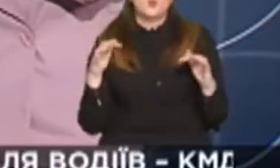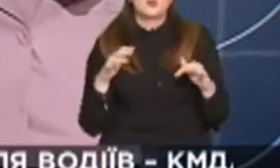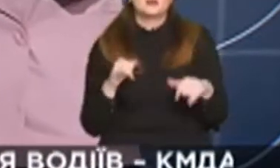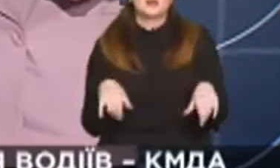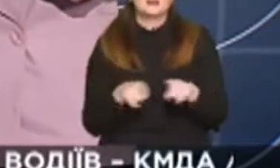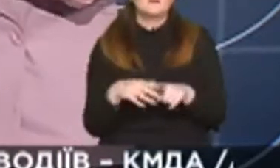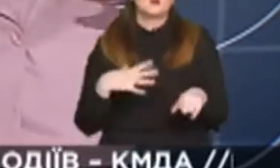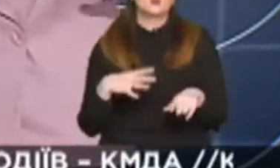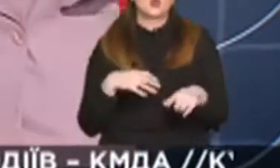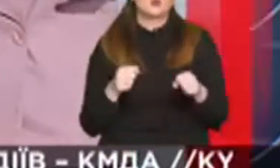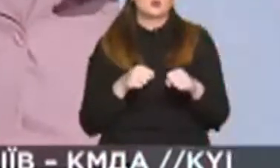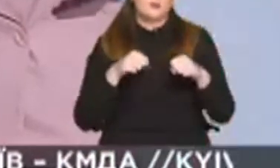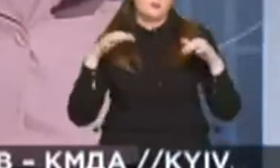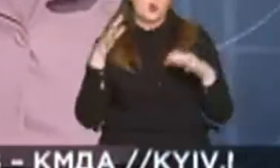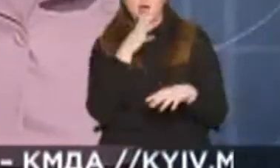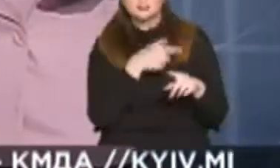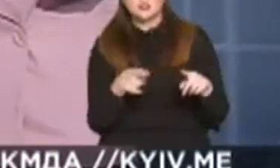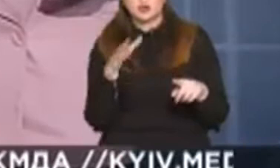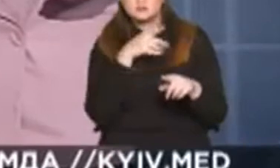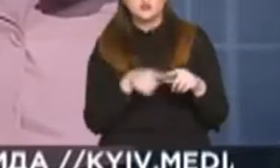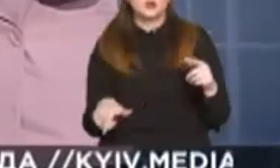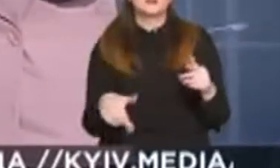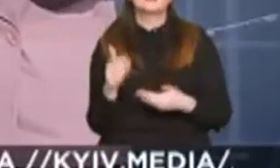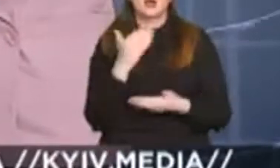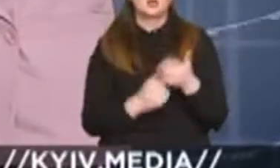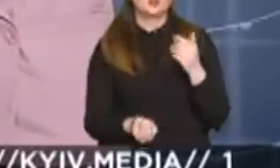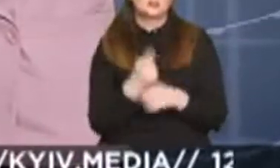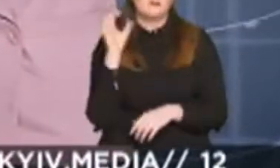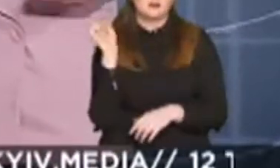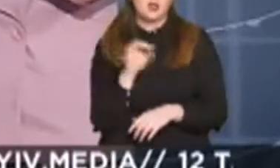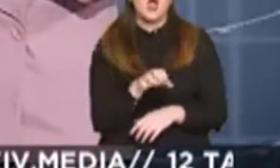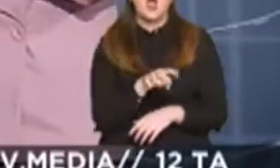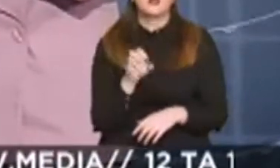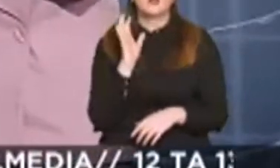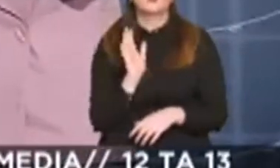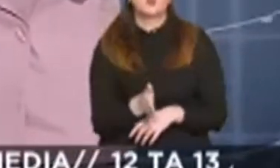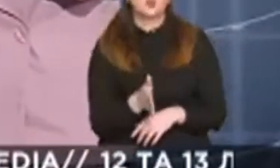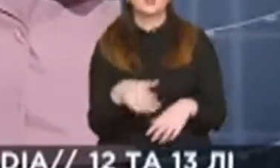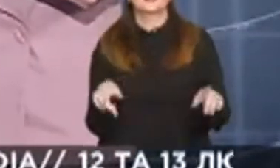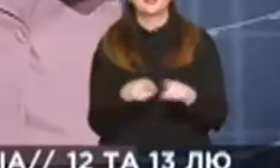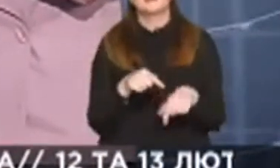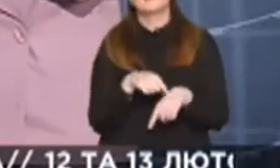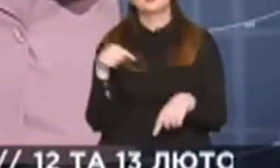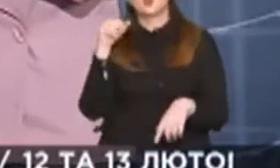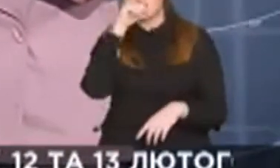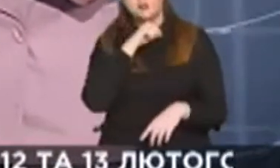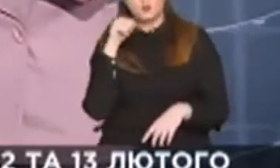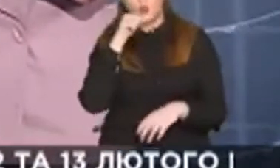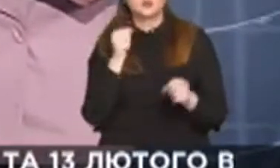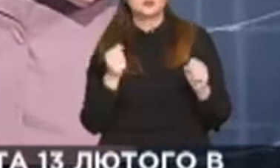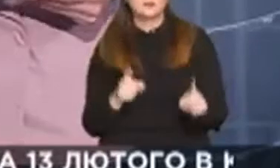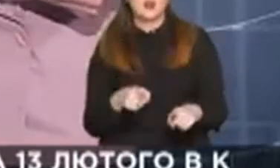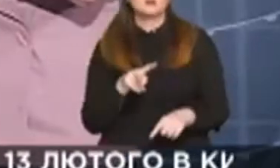і навіть очікуємо на прояснення, час від часу нарешті з'являтиметься і сонечко, але буде доволі такий відчутний мороз,